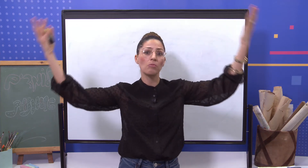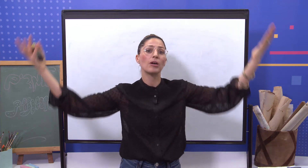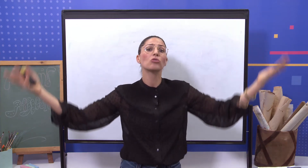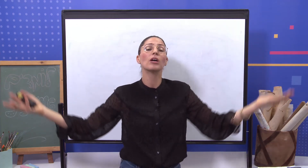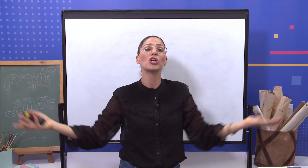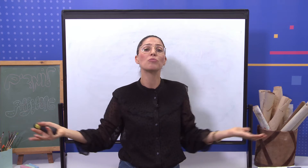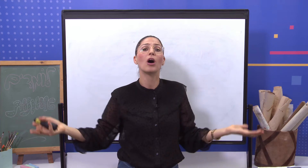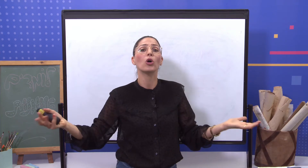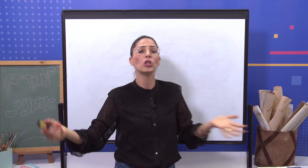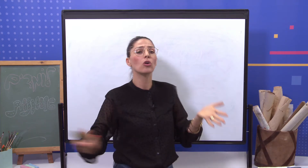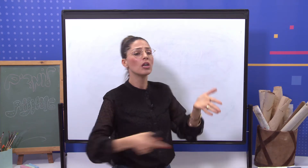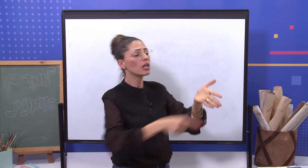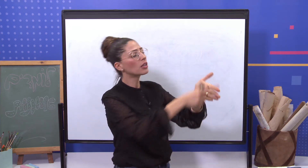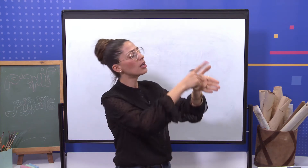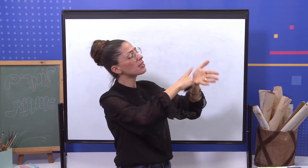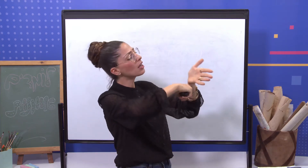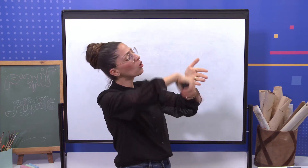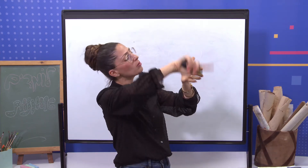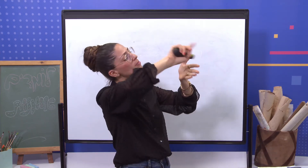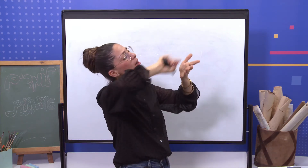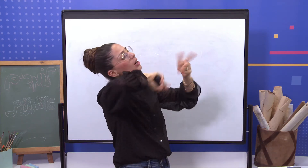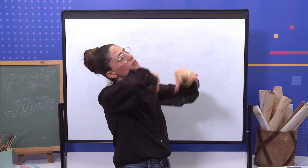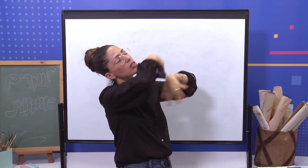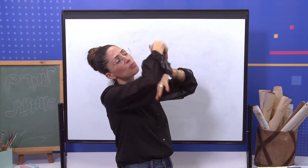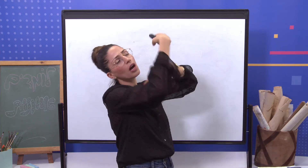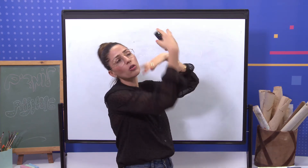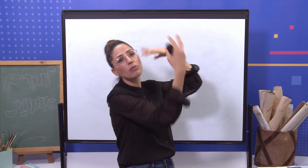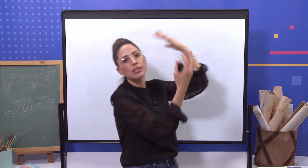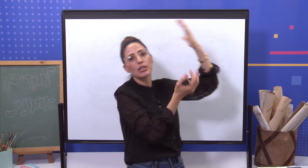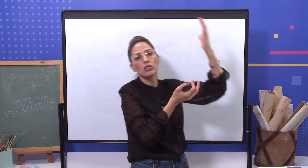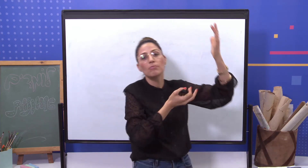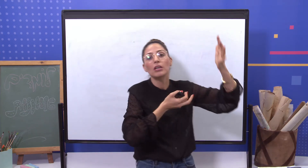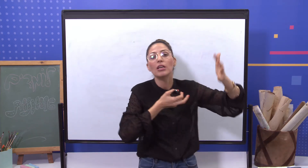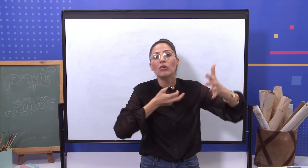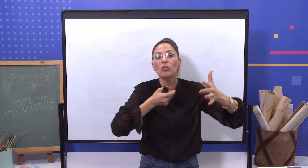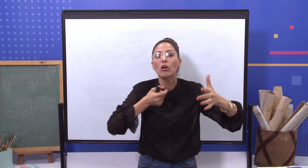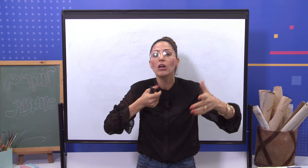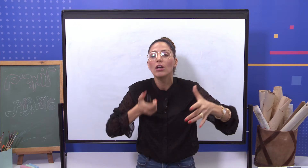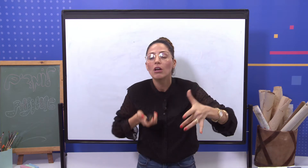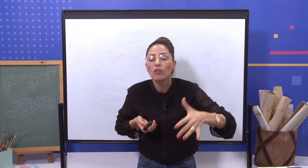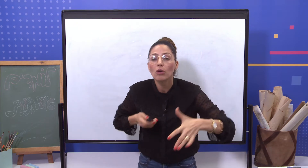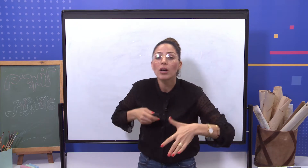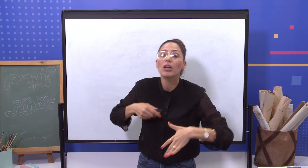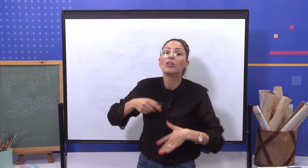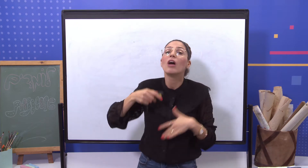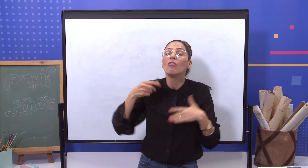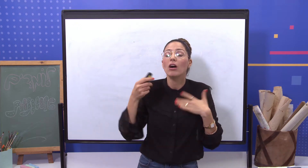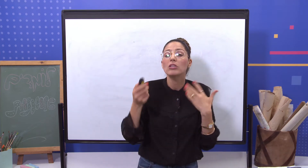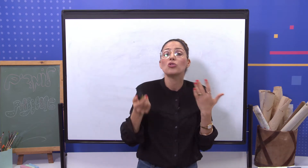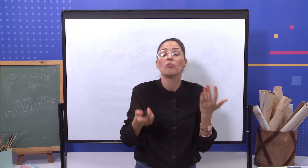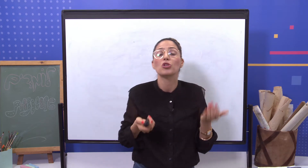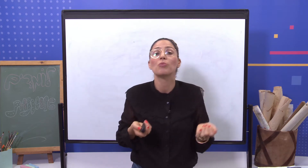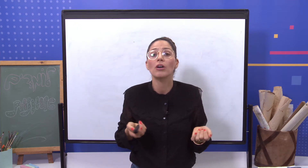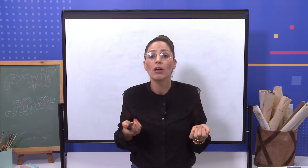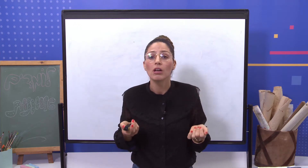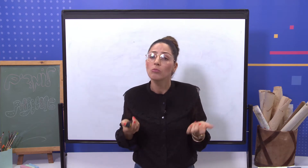מהאינטואיציה, ממה שהוא מרגיש, מהראש שלו, התחיל לצייר כל מיני מעגלים וספירלות ומצא שזה מרגיע אותו. ויום אחד עבר